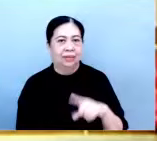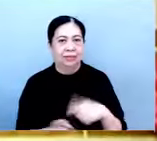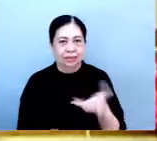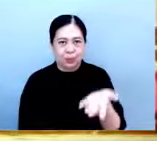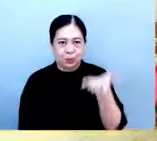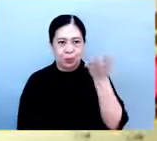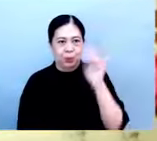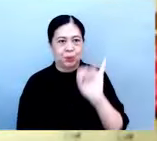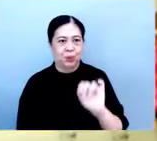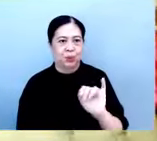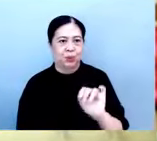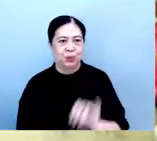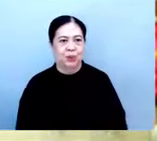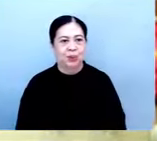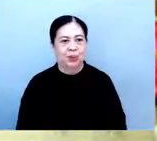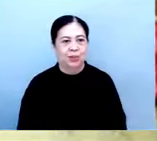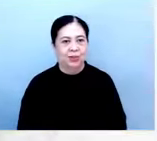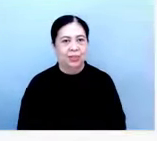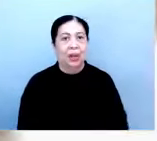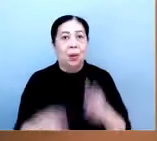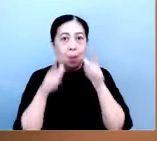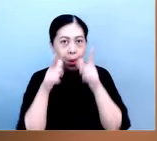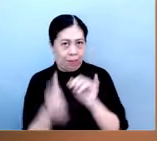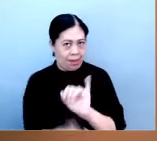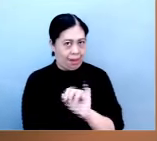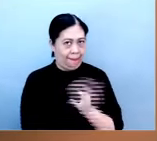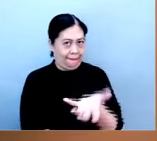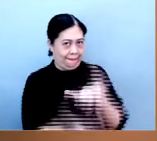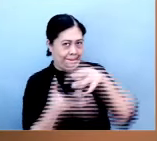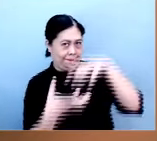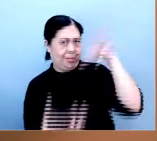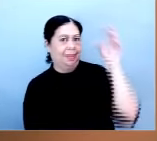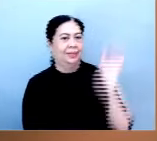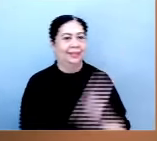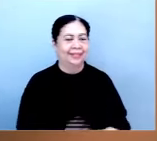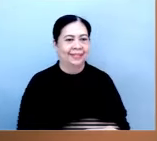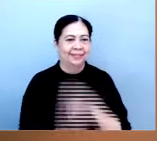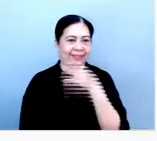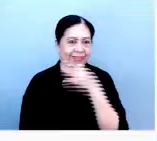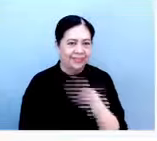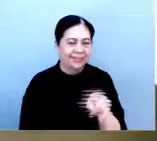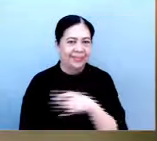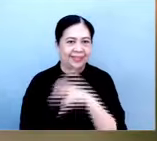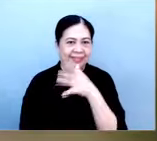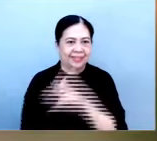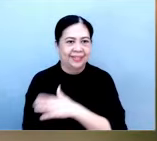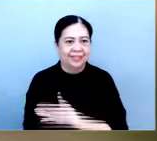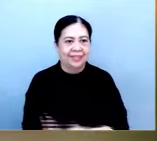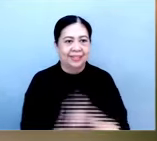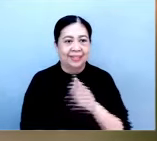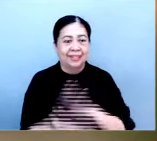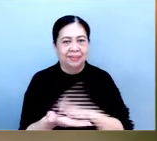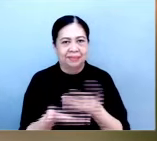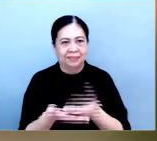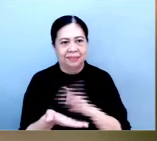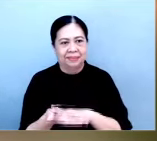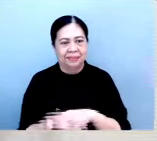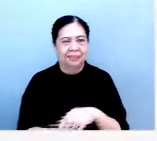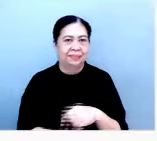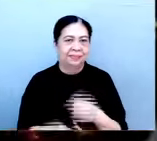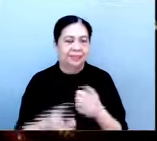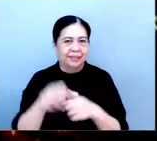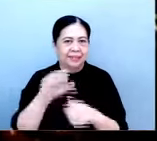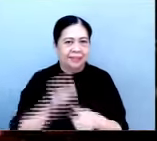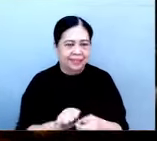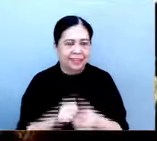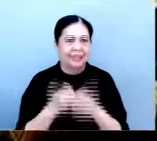Oo, parang ganun. Basta mukhang mayaman, ganyan. Kwento ni Sugar, favorite nilang mag-iina ang baking. Ano yung mga masasayang ginagawa niyo